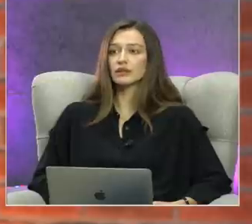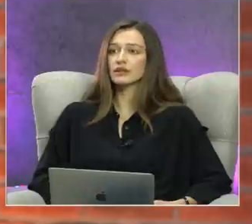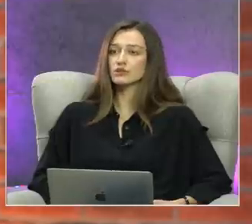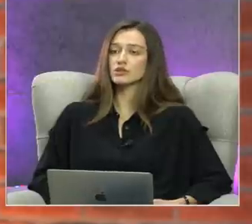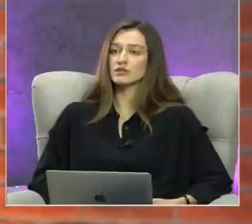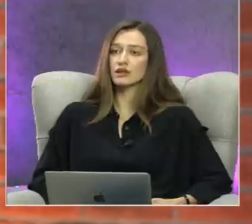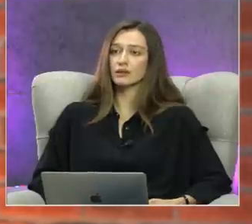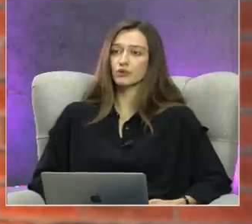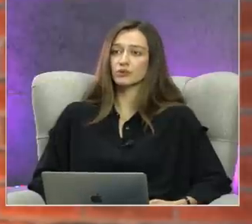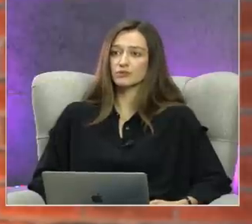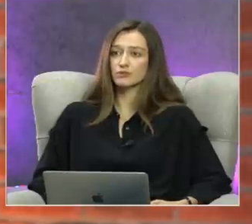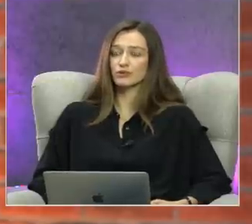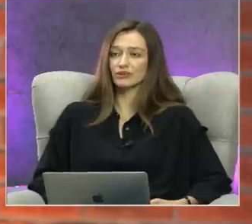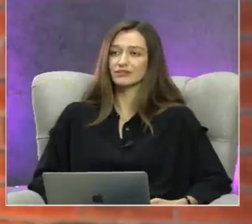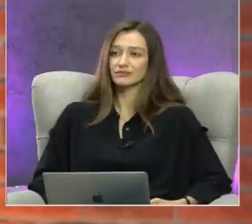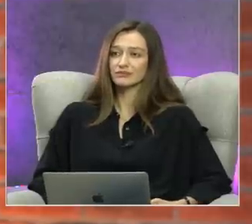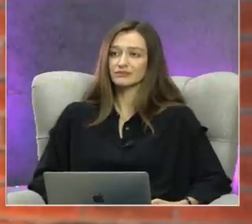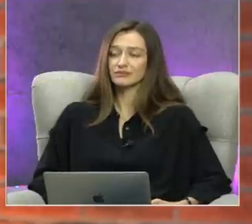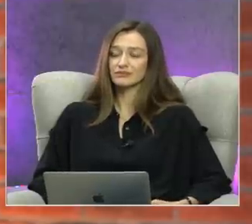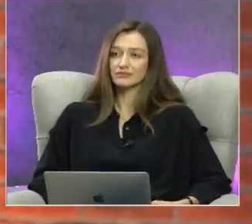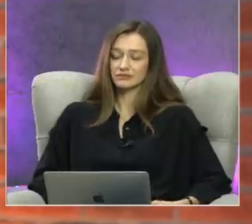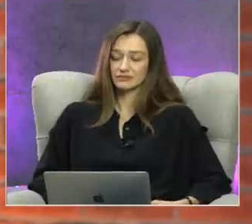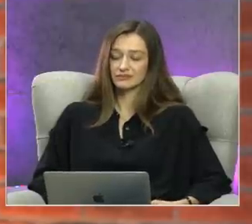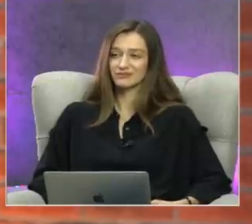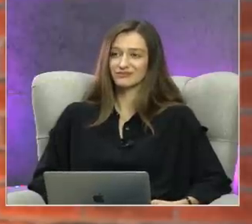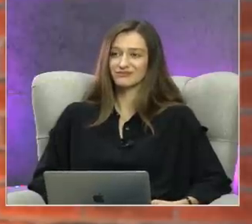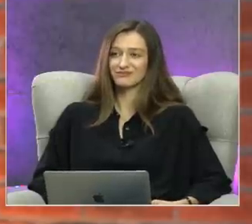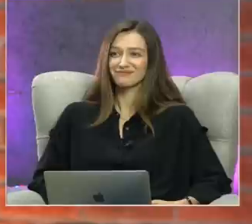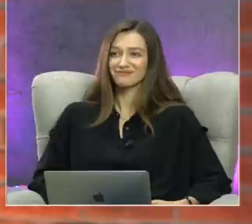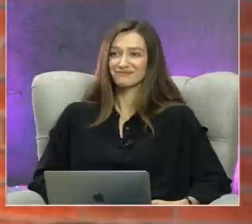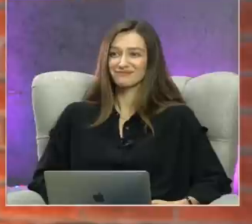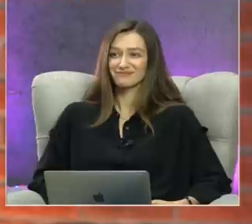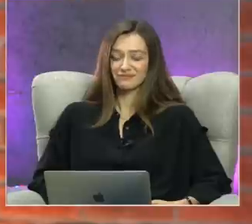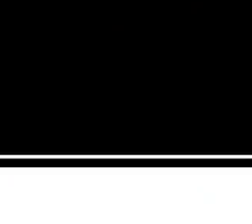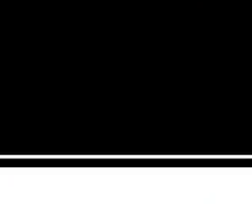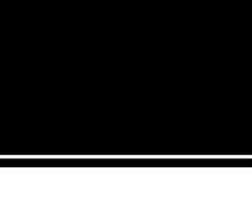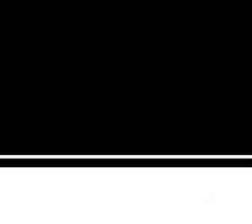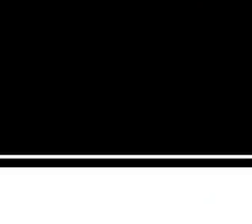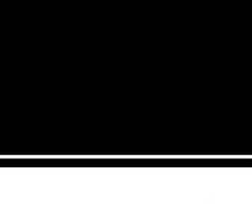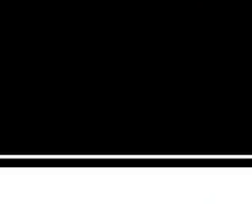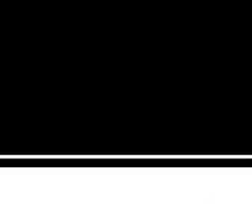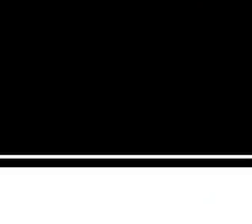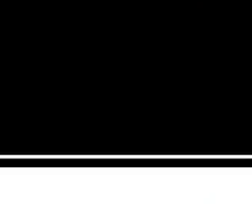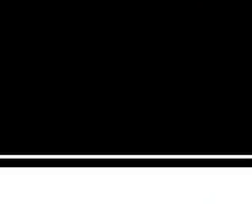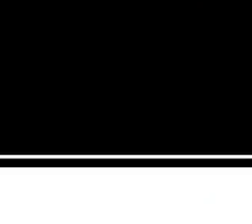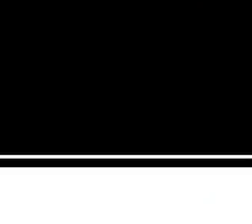ama alışacağız. Evet. Adapte olmadığımız bir dünya. Maalesef iletişim yok işte o yüzden. Kelimelerin altı boş.